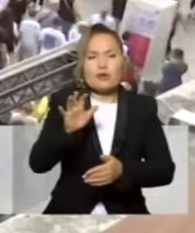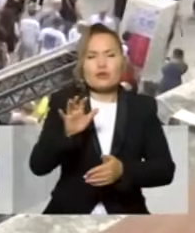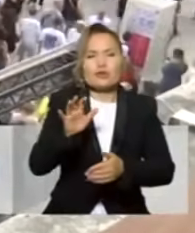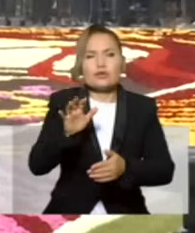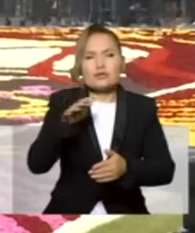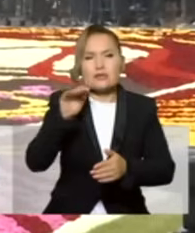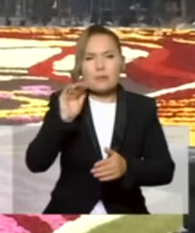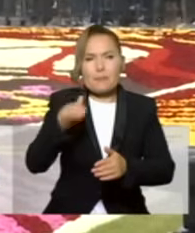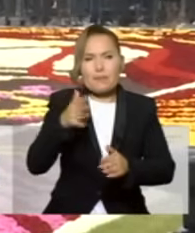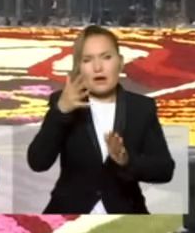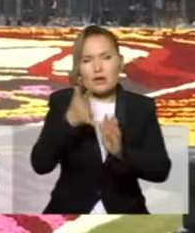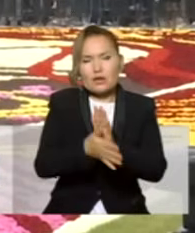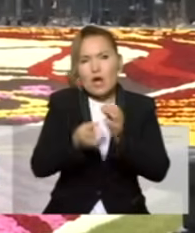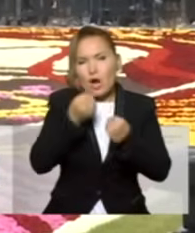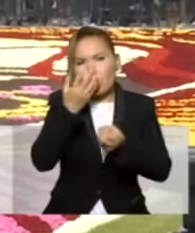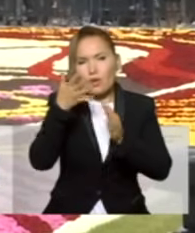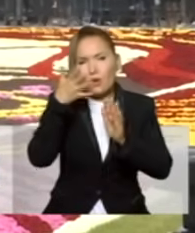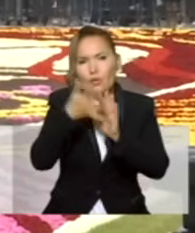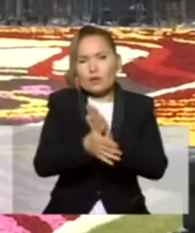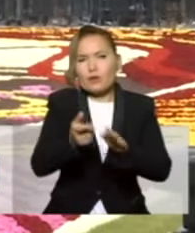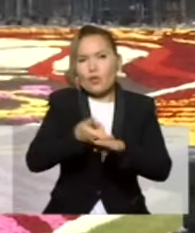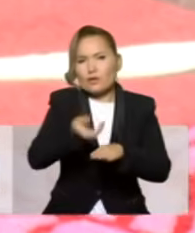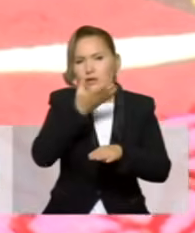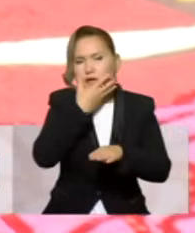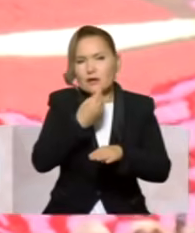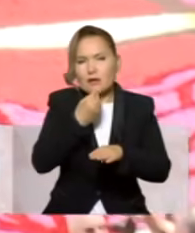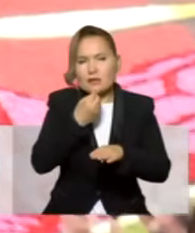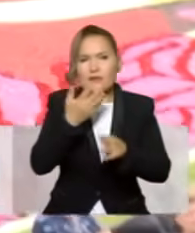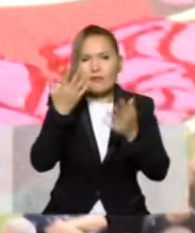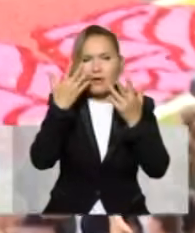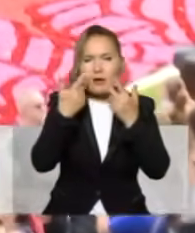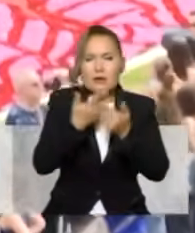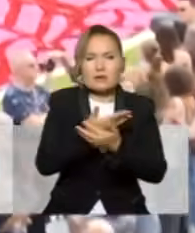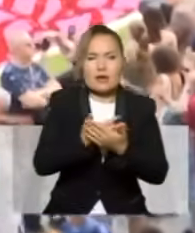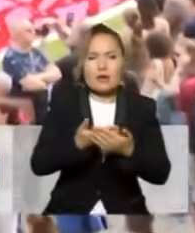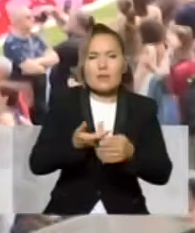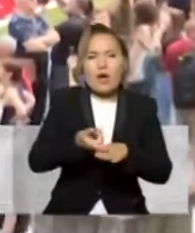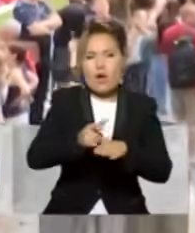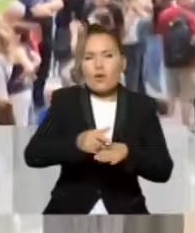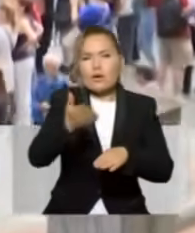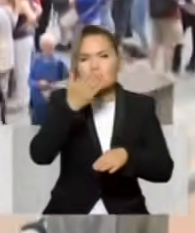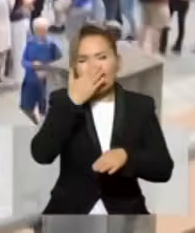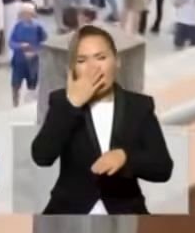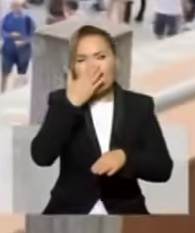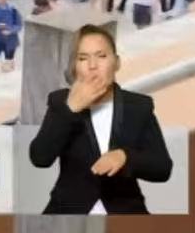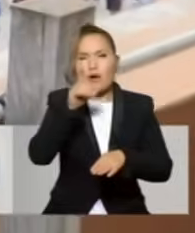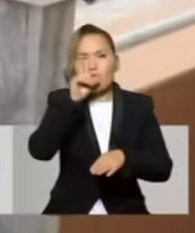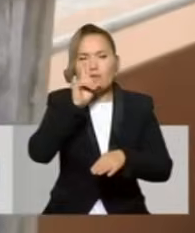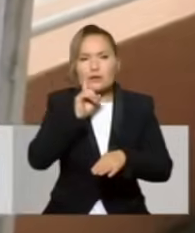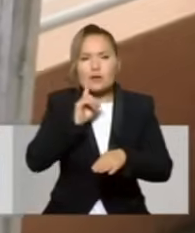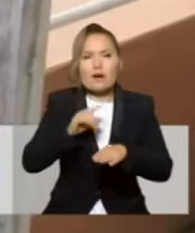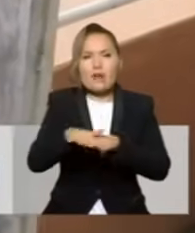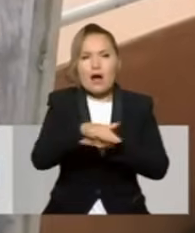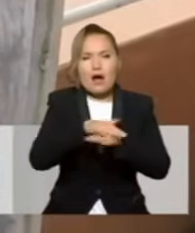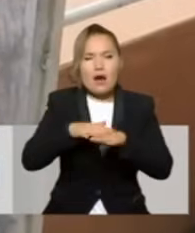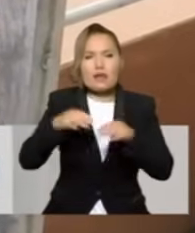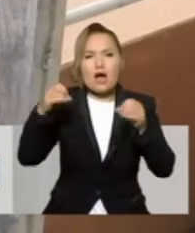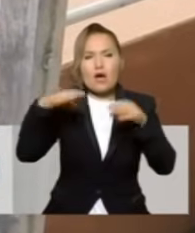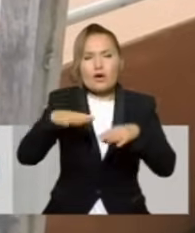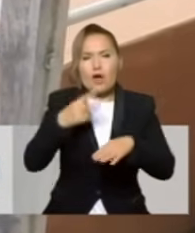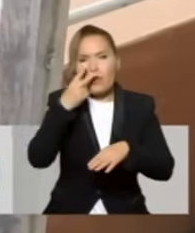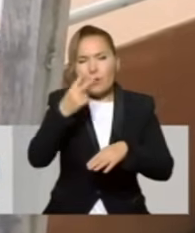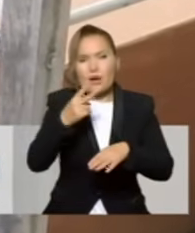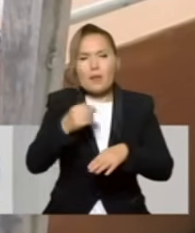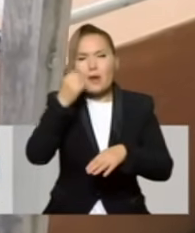жұмсалған. Көркі алыстан-ақ көздің жауын алады. Қош иісті жасыл желекті көруге келгендерде есеп жоқ. Еңбектеген